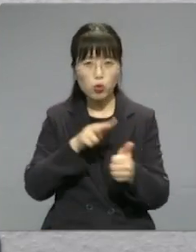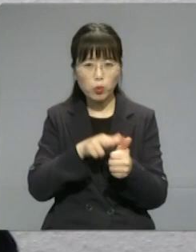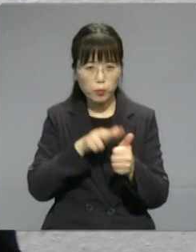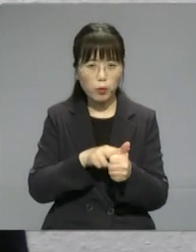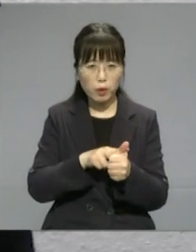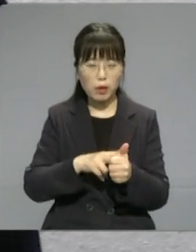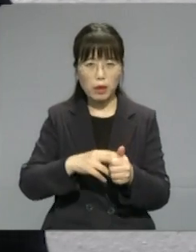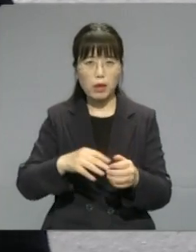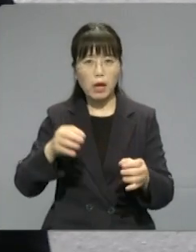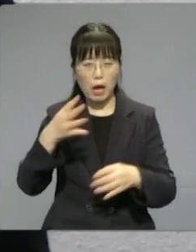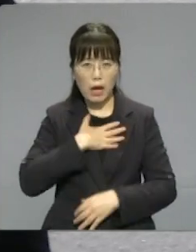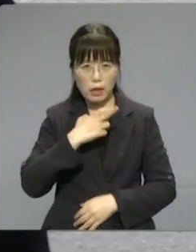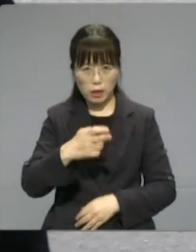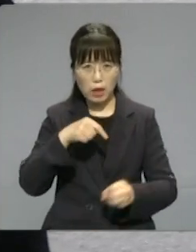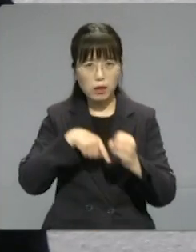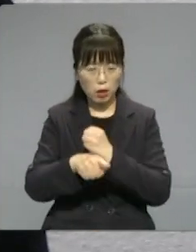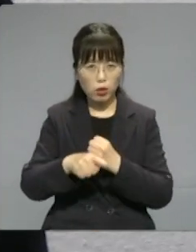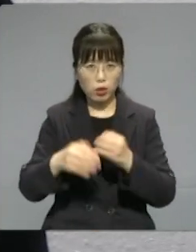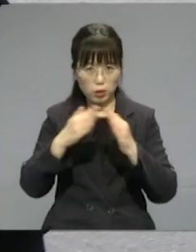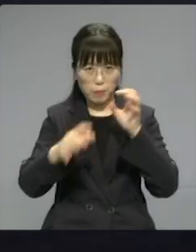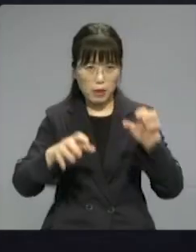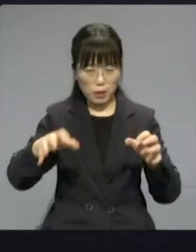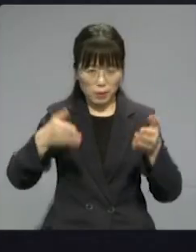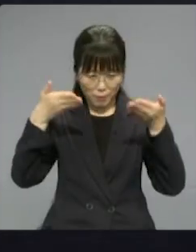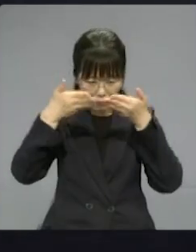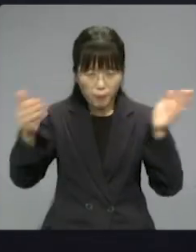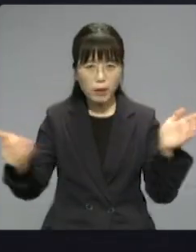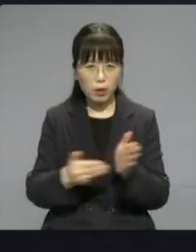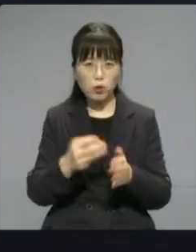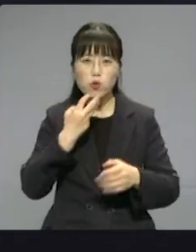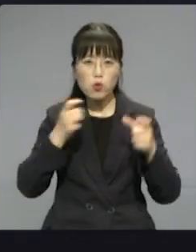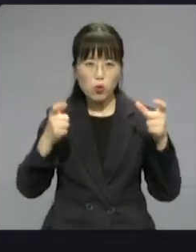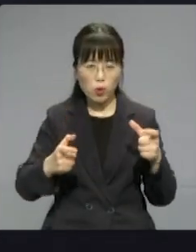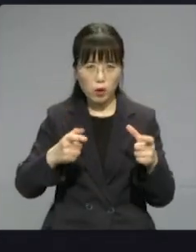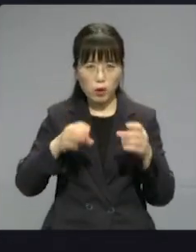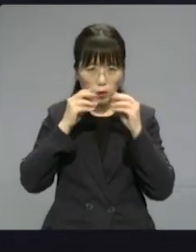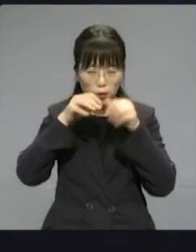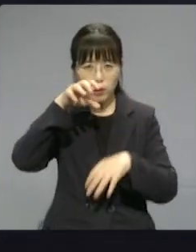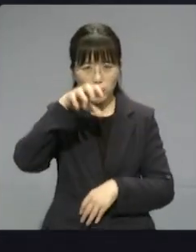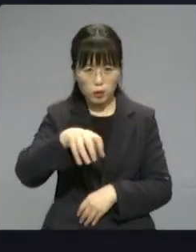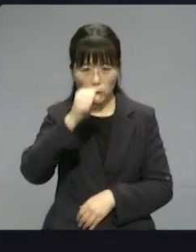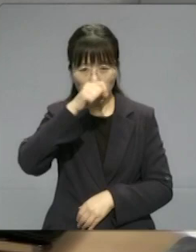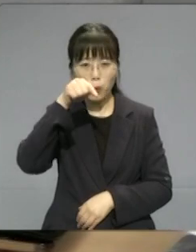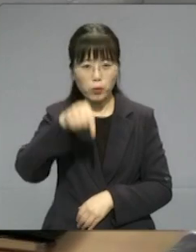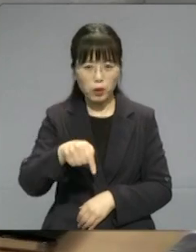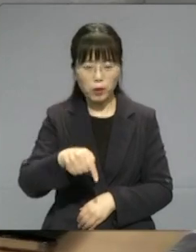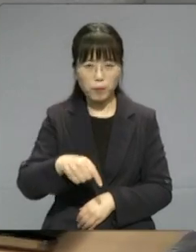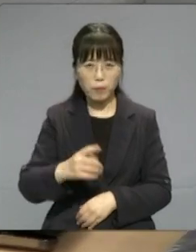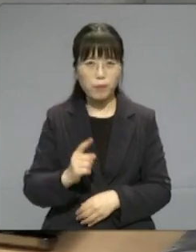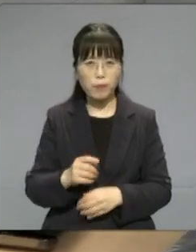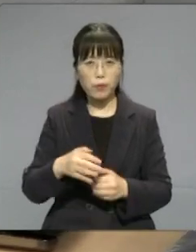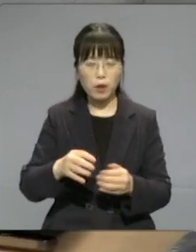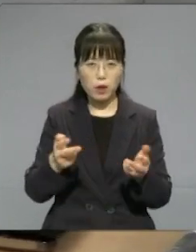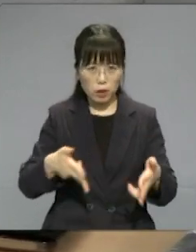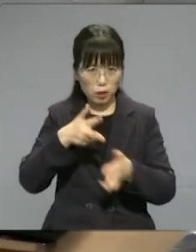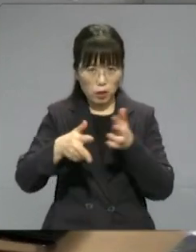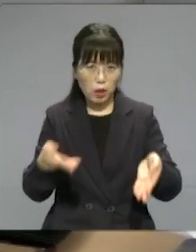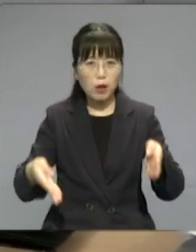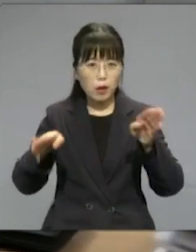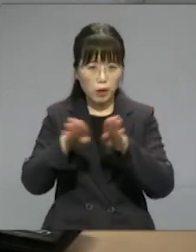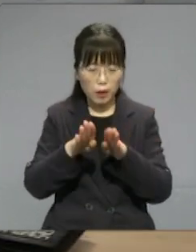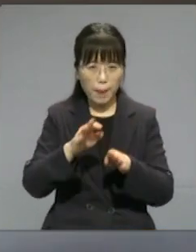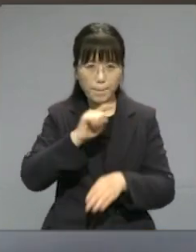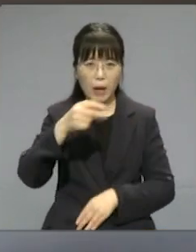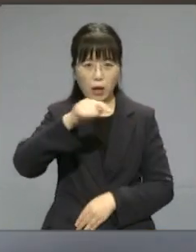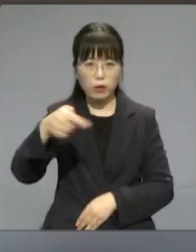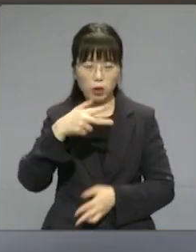안산 사이언스밸리에 맞춰졌습니다. 수도권이라는 입지적 장점과 산학연 클러스터 구축,